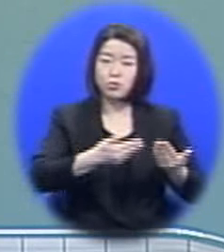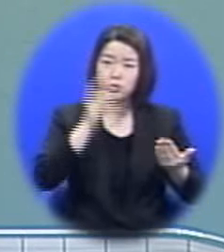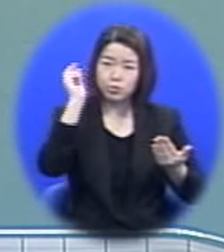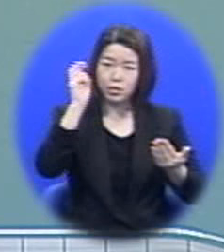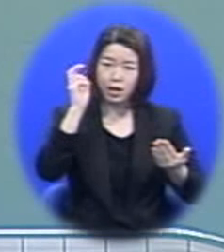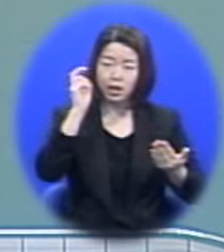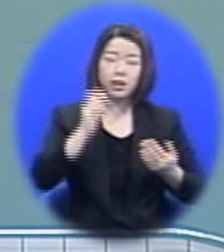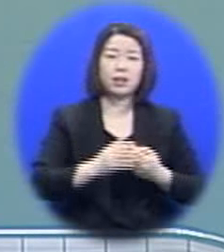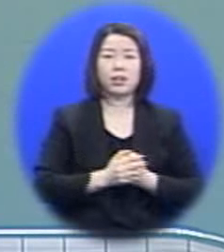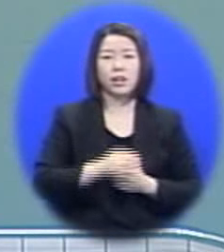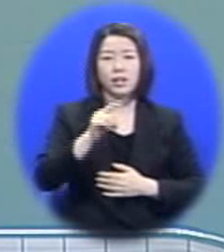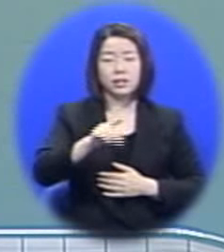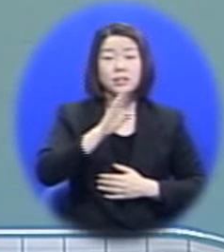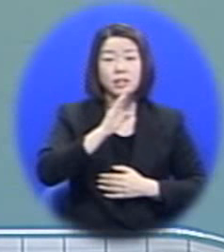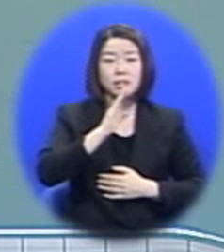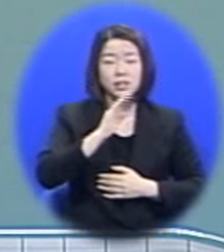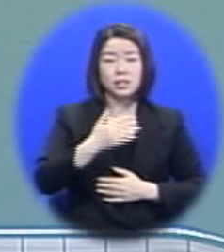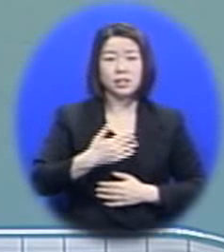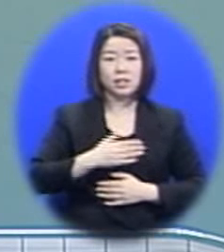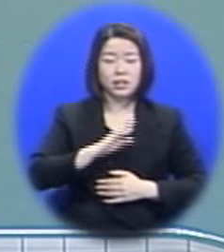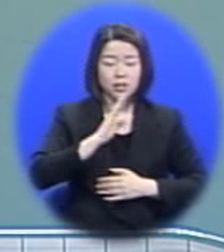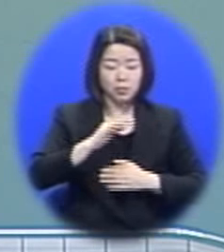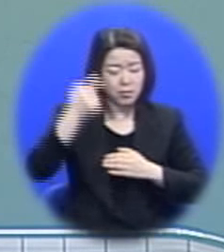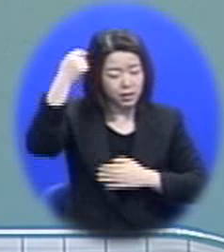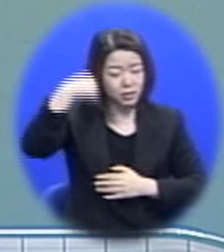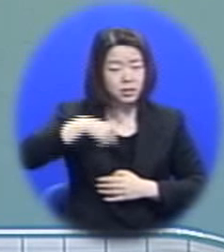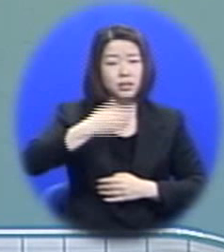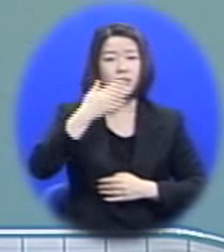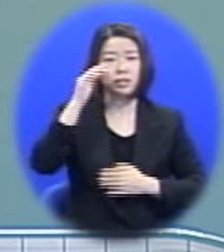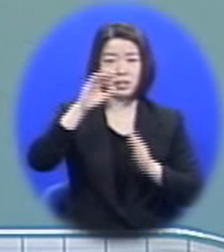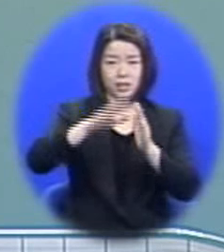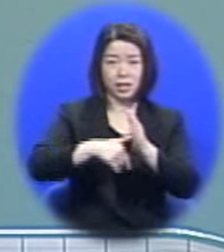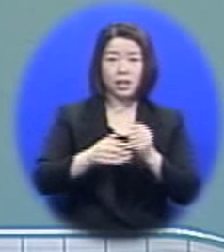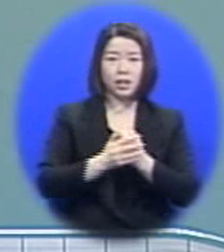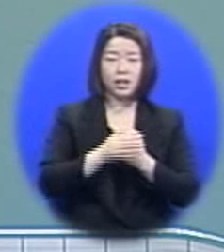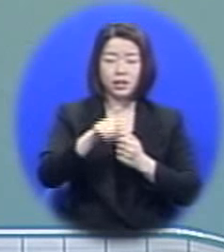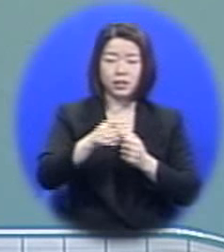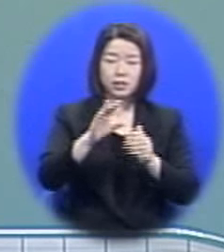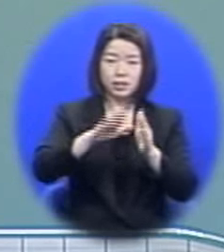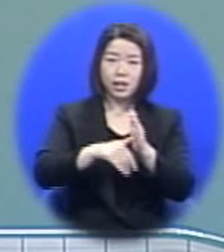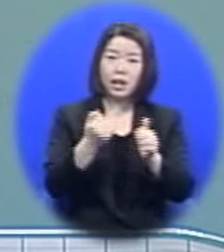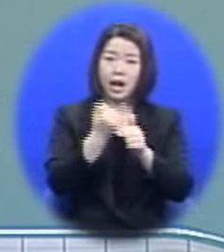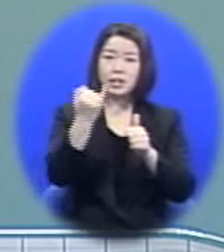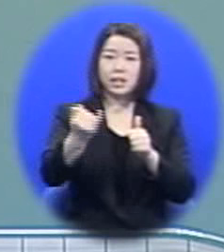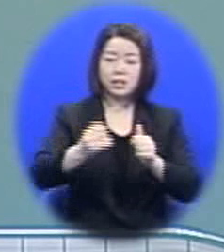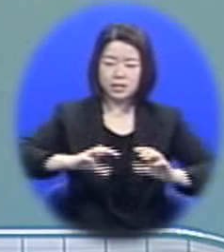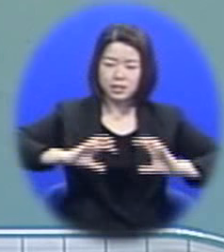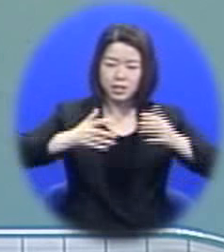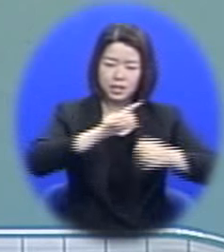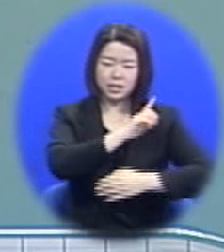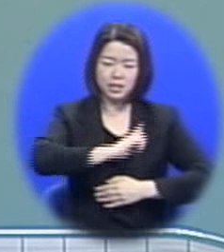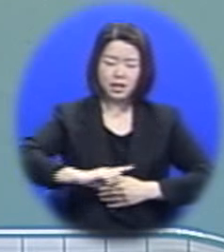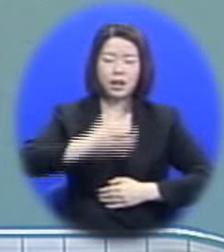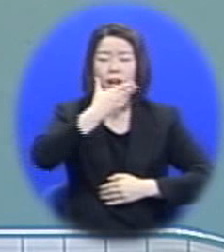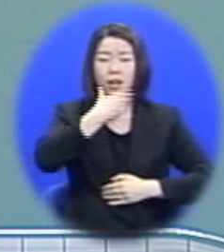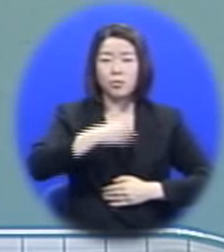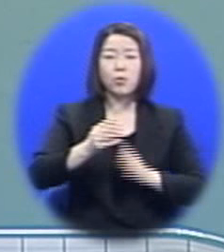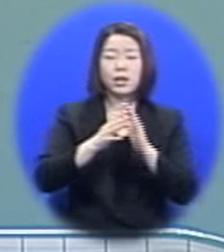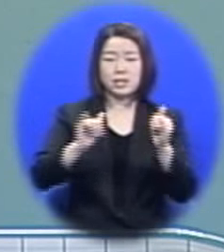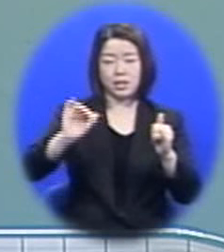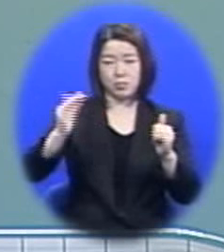사랑하는구나. 그 사실이 정말 느껴질 때 그때 안에는 세상에서 가장 행복한 사람이 되는